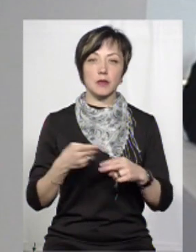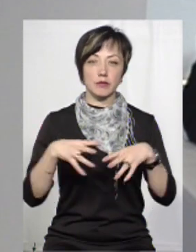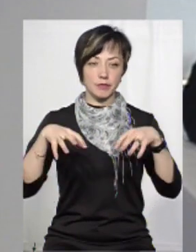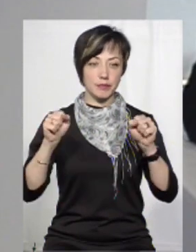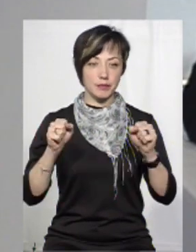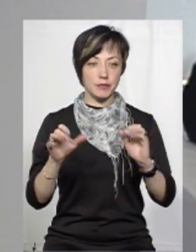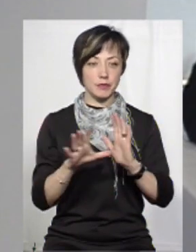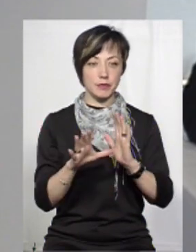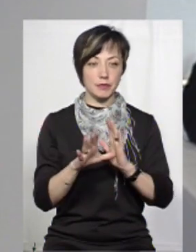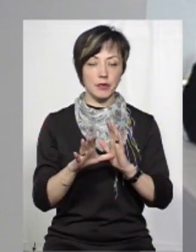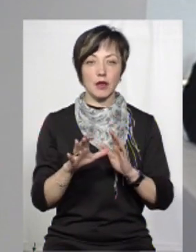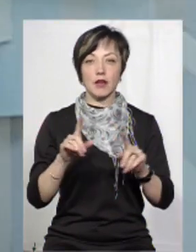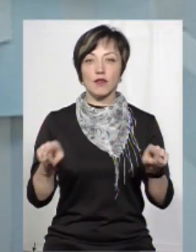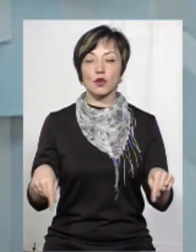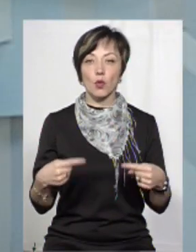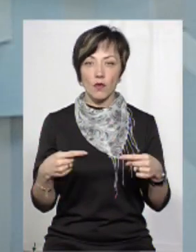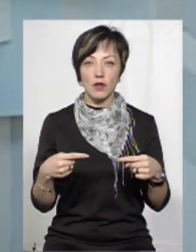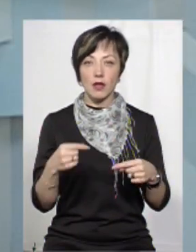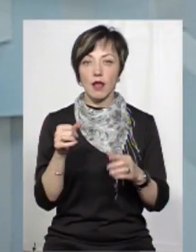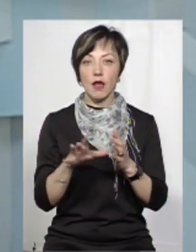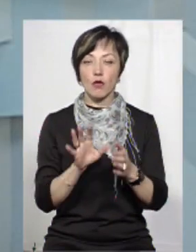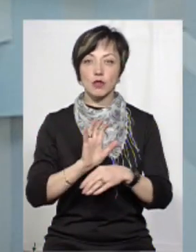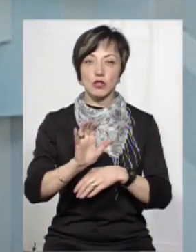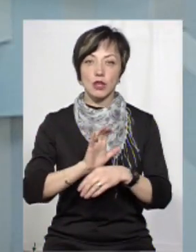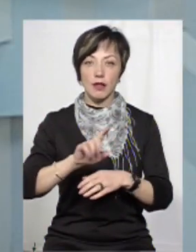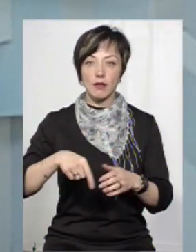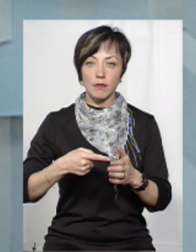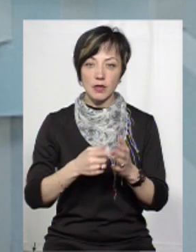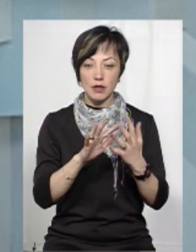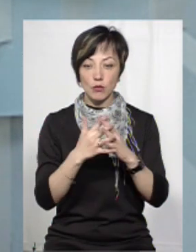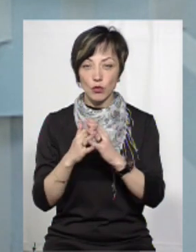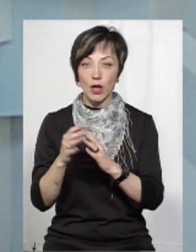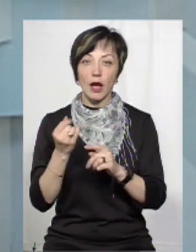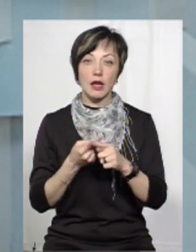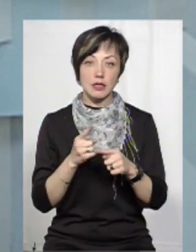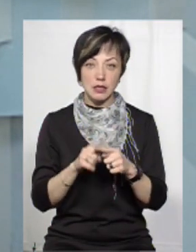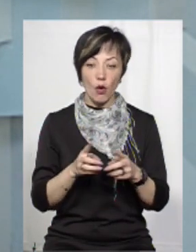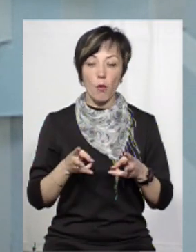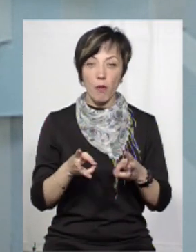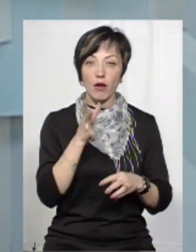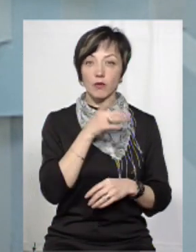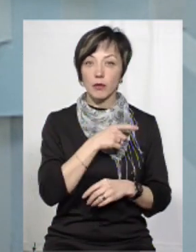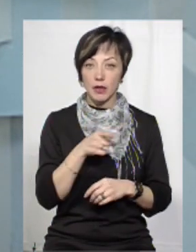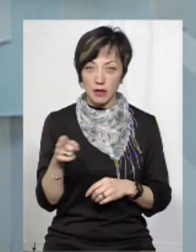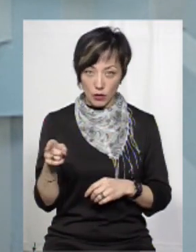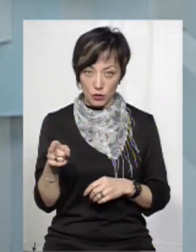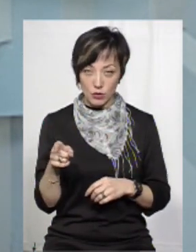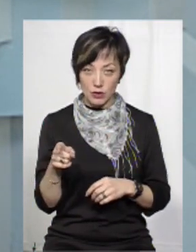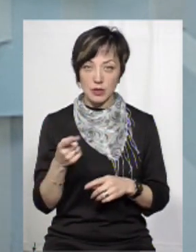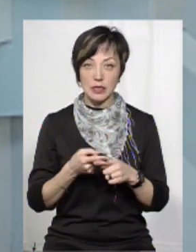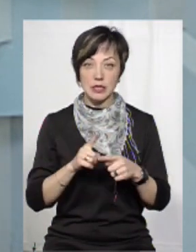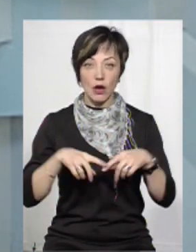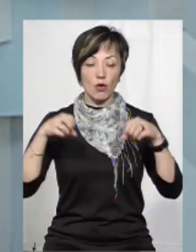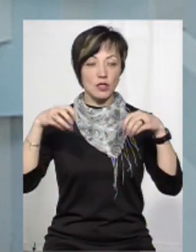знеструмлення ліній електропроводів, відновлення енергопостачання населених пунктів, а це опалювальний, знову ж таки, період,